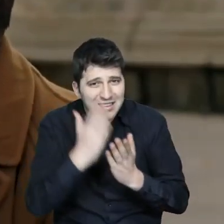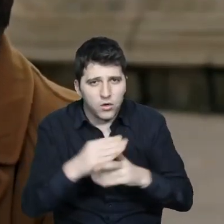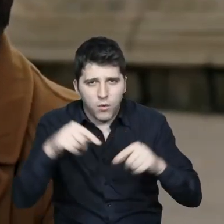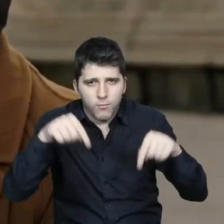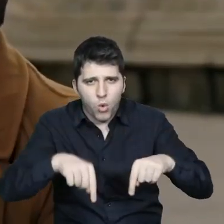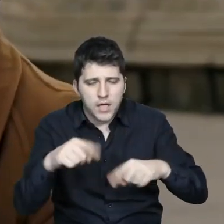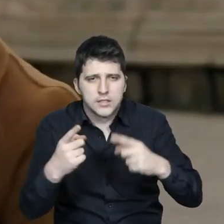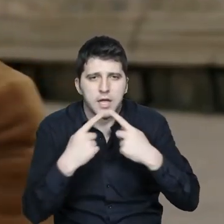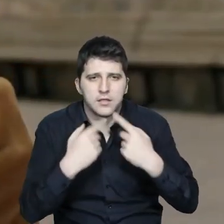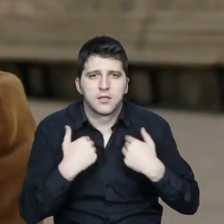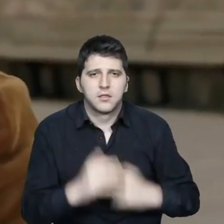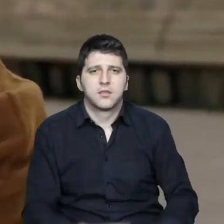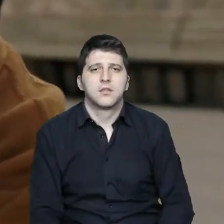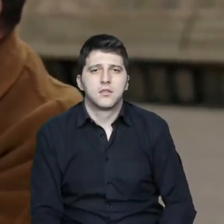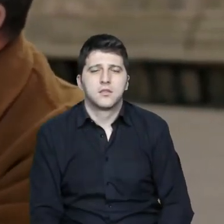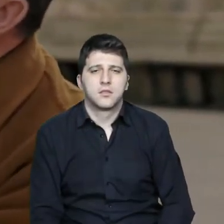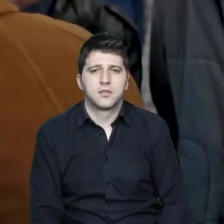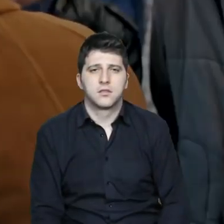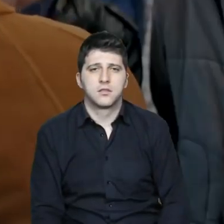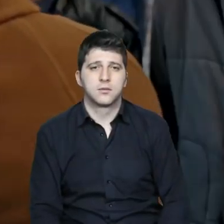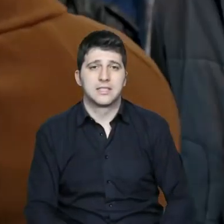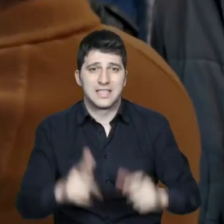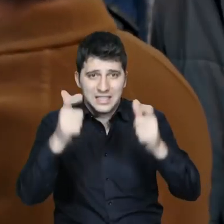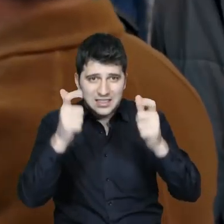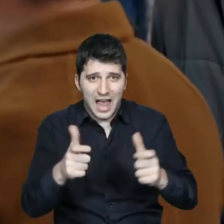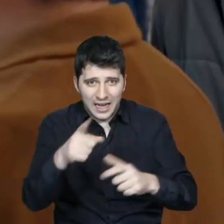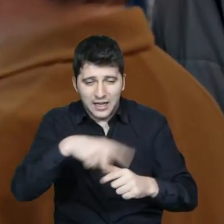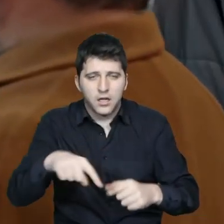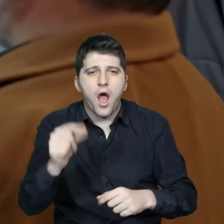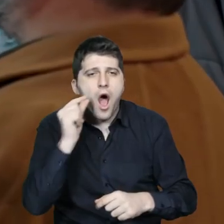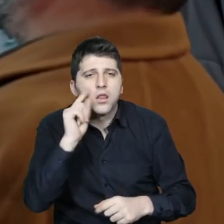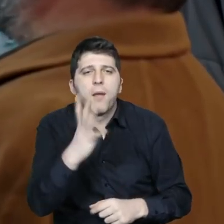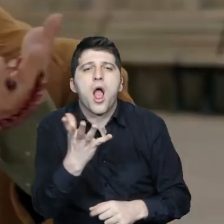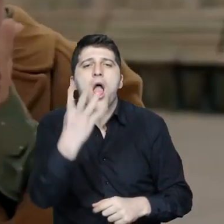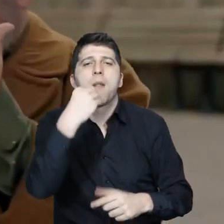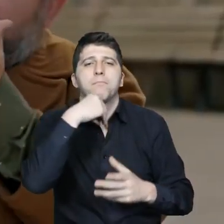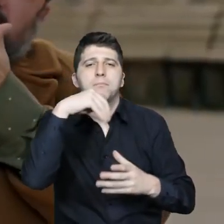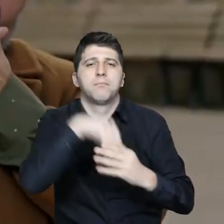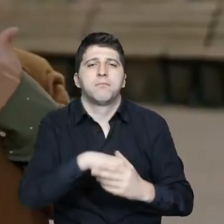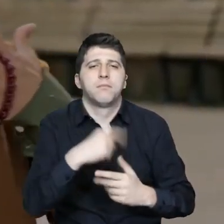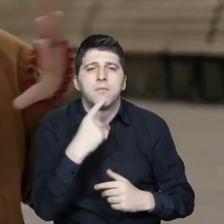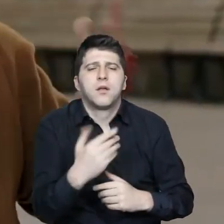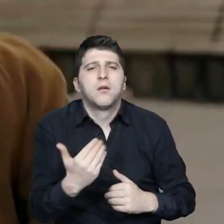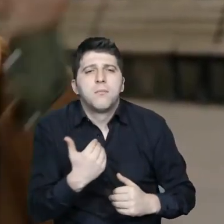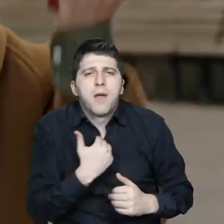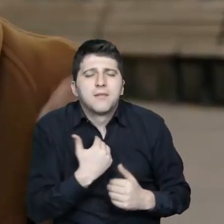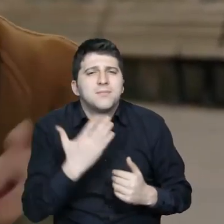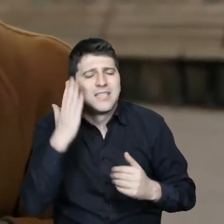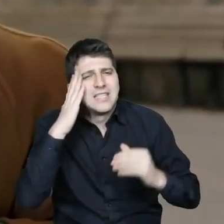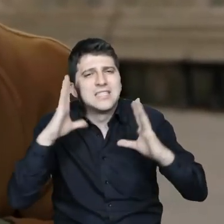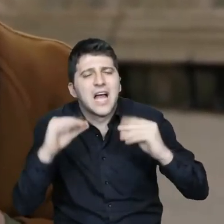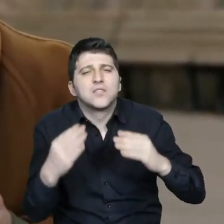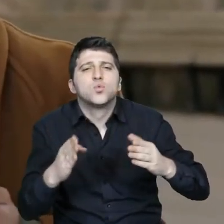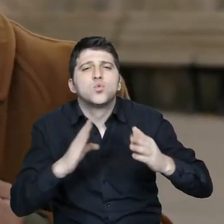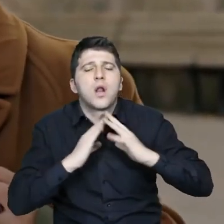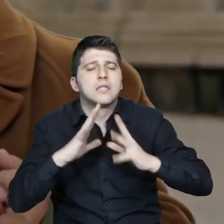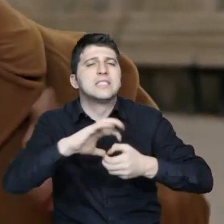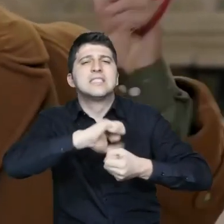dedi. Yer adamı yer dedi hocam. Ben böyle yastığı yorganı parçalayarak